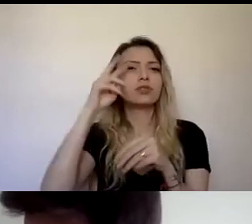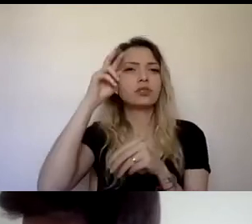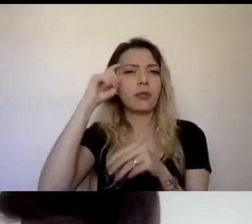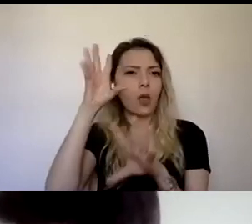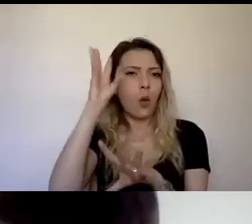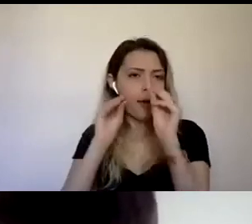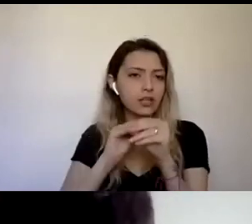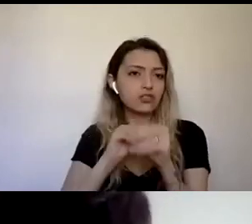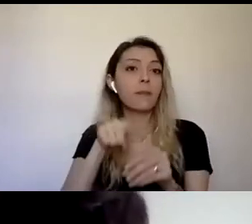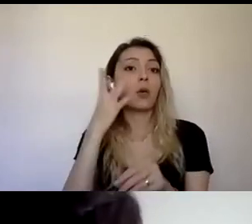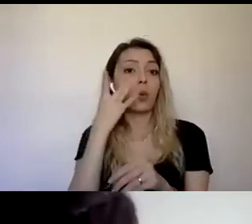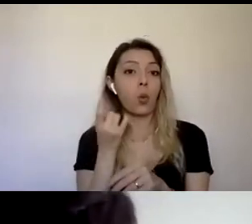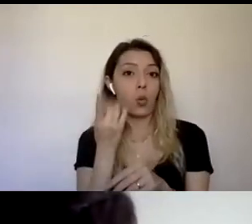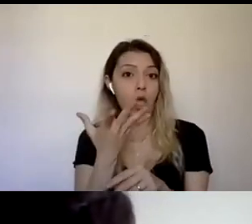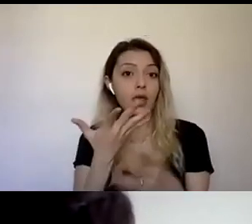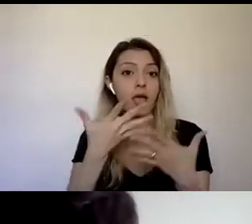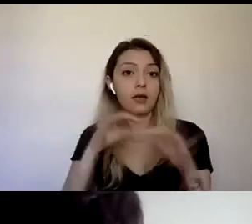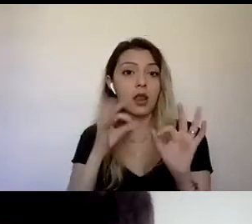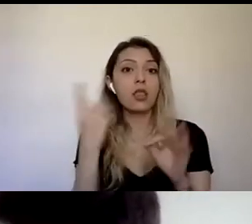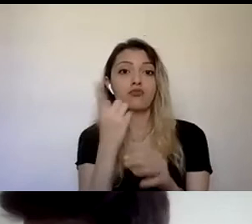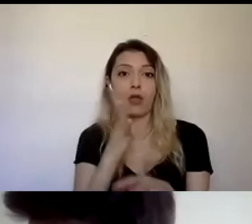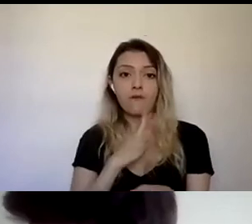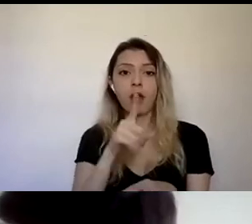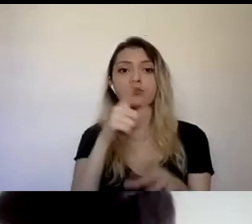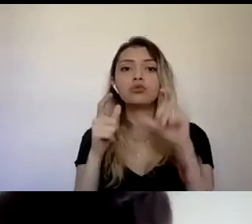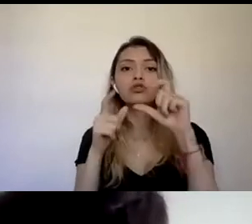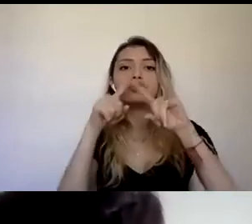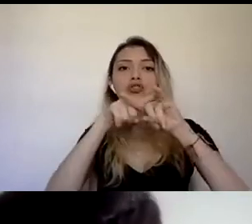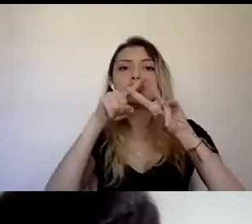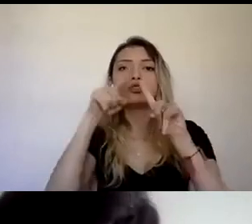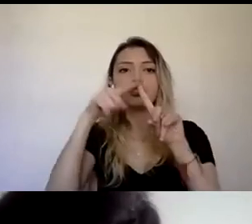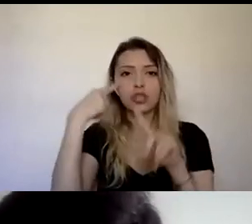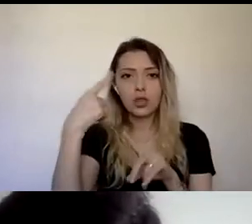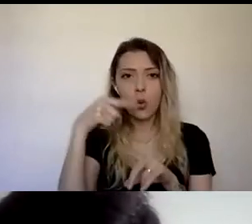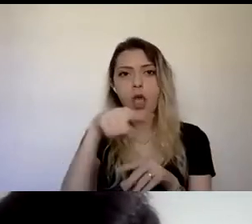Web sitelerinde bulabilirsiniz. Çocuğa şiddeti önlüyoruz.net.